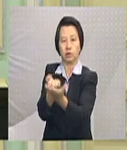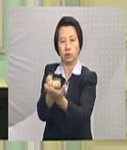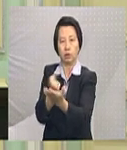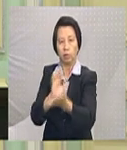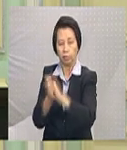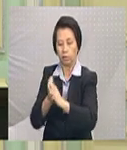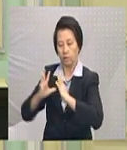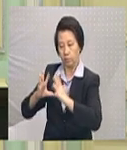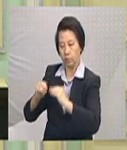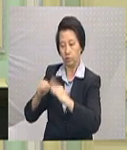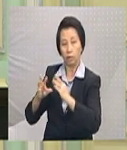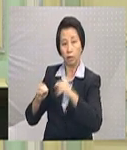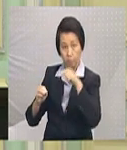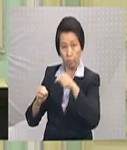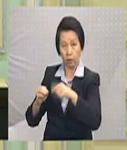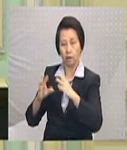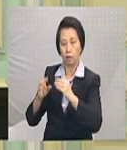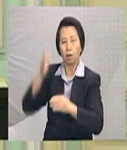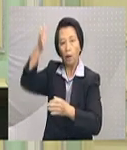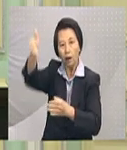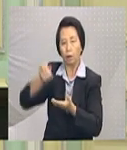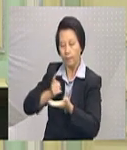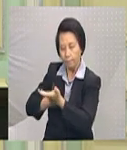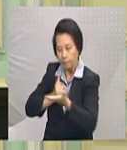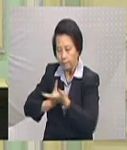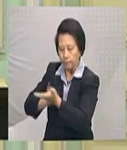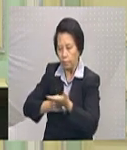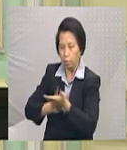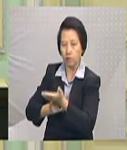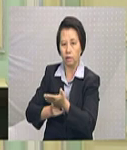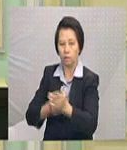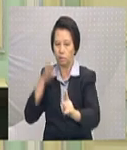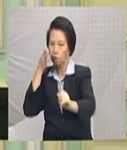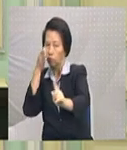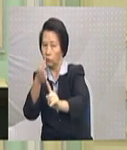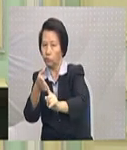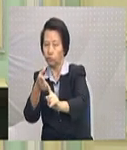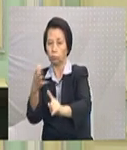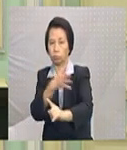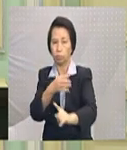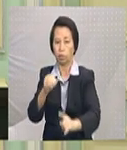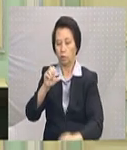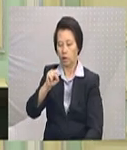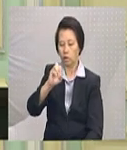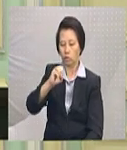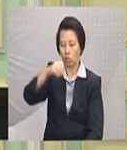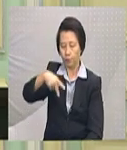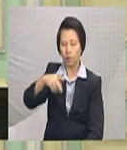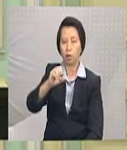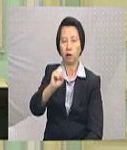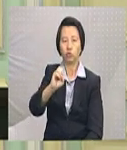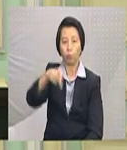Jadi mesyuarat ini akan membincangkan mengenai hala tuju dan juga SOP-SOP